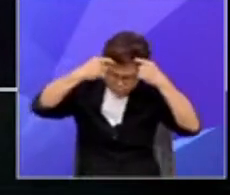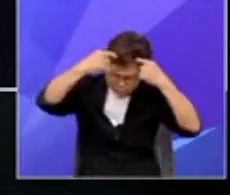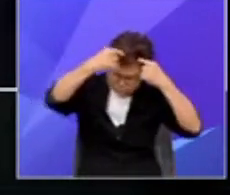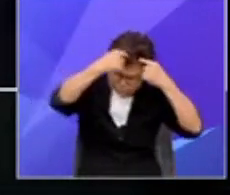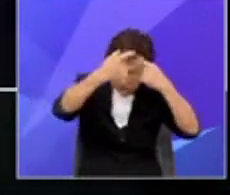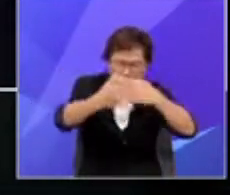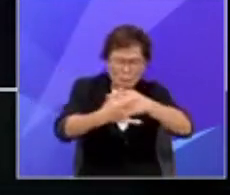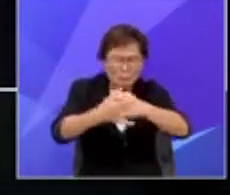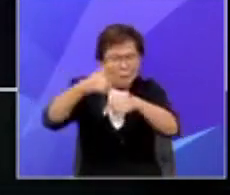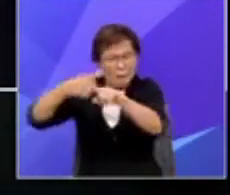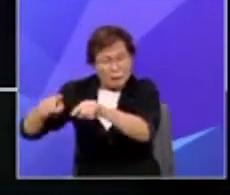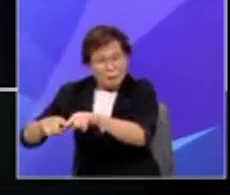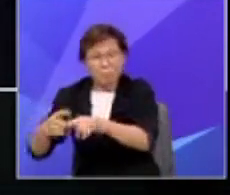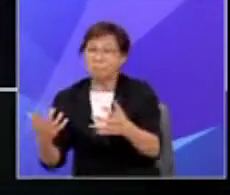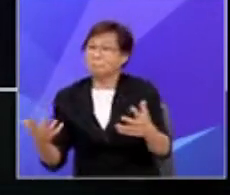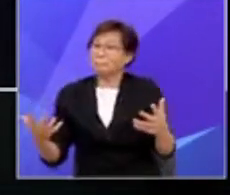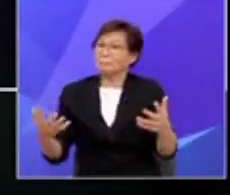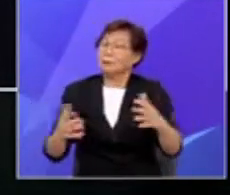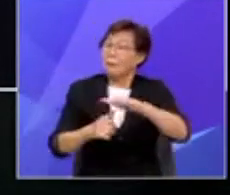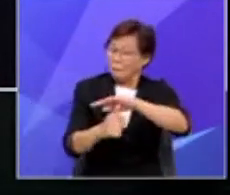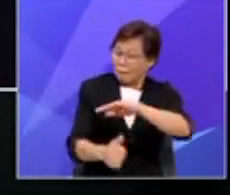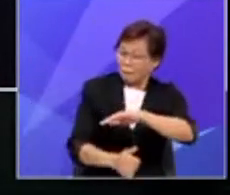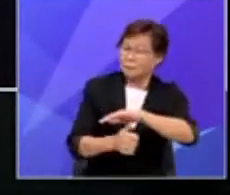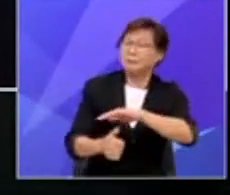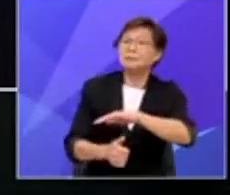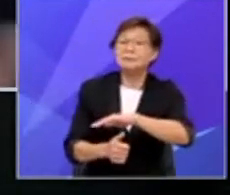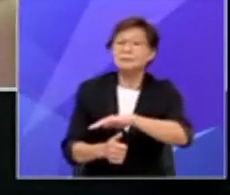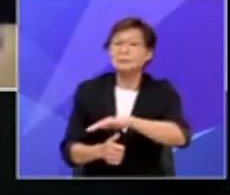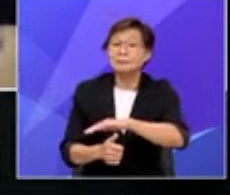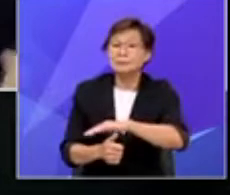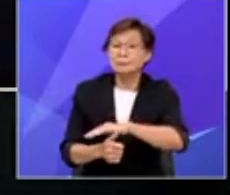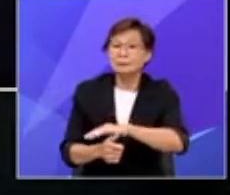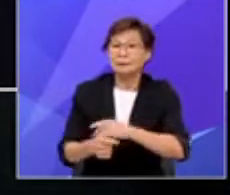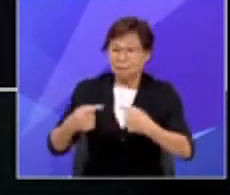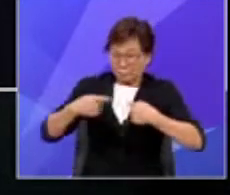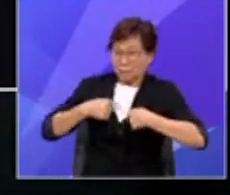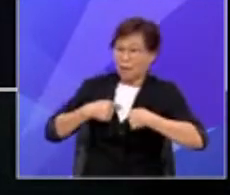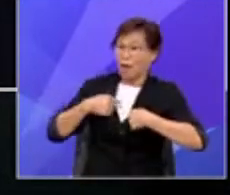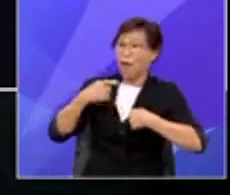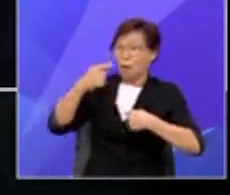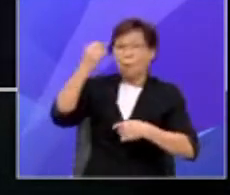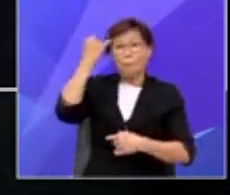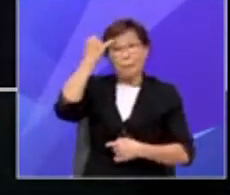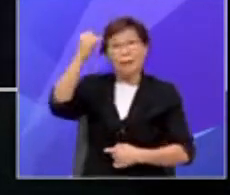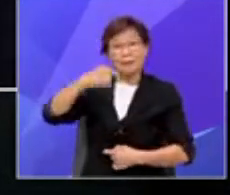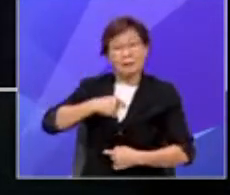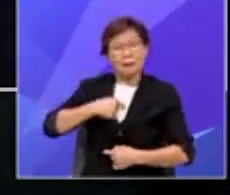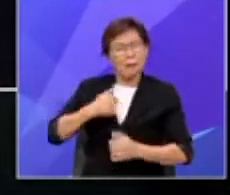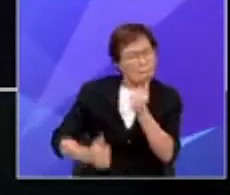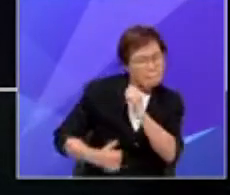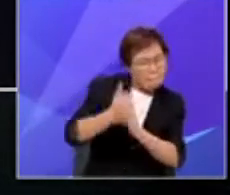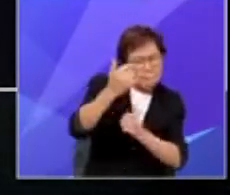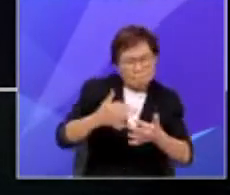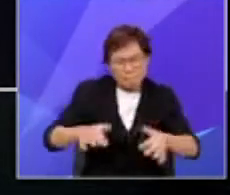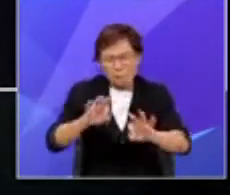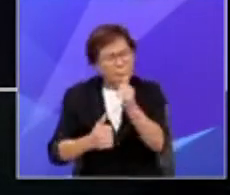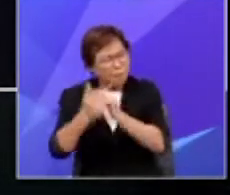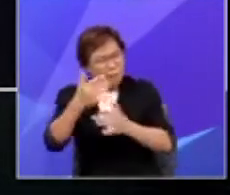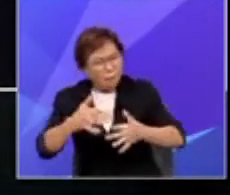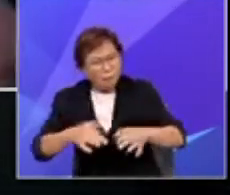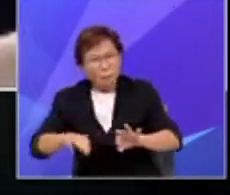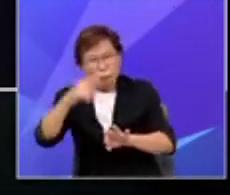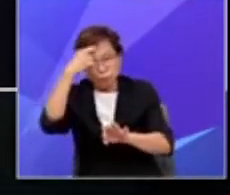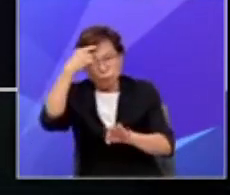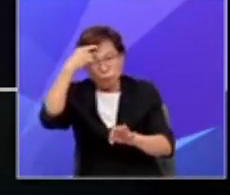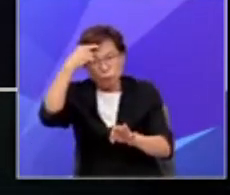Wifi tapi yang pada asasnya yang yang datang pada cair pandangan saya paling penting itu kita ndak